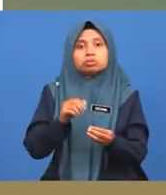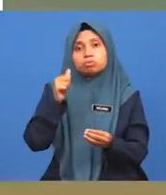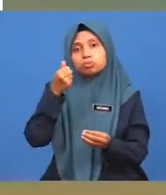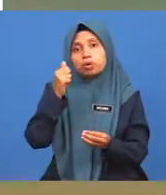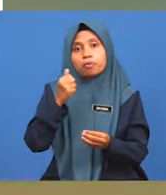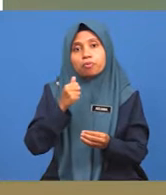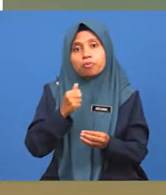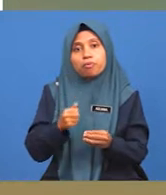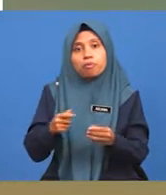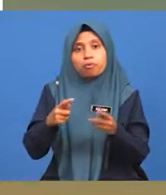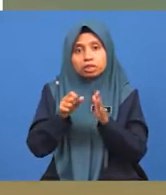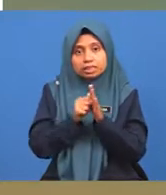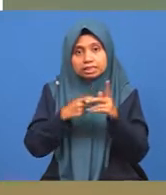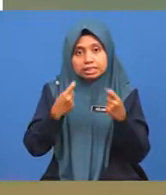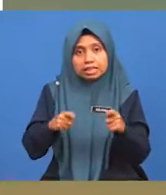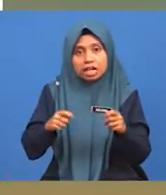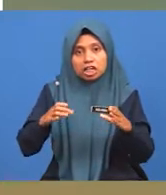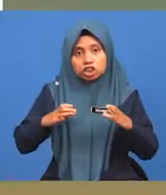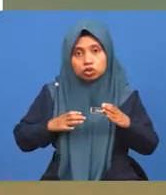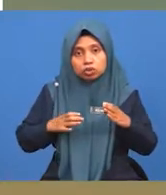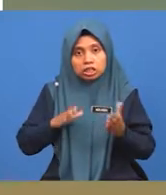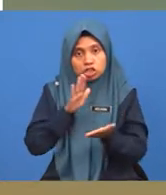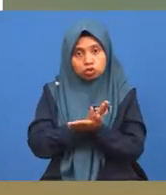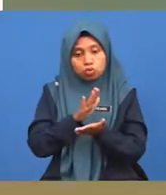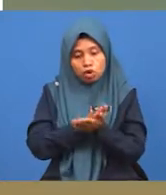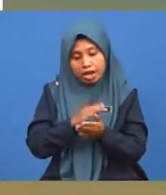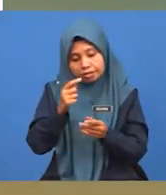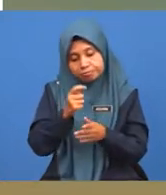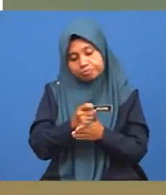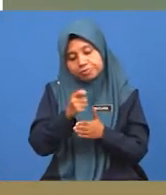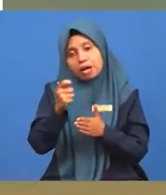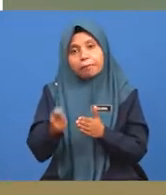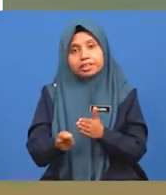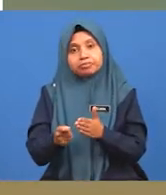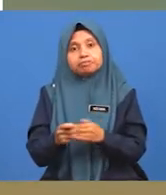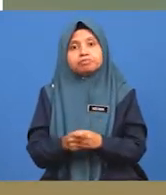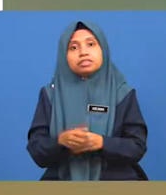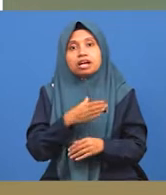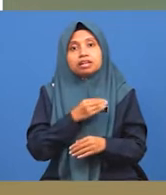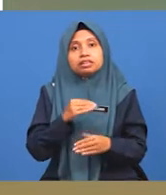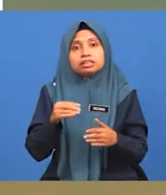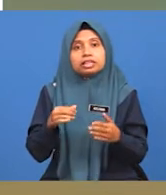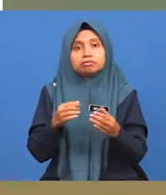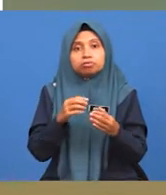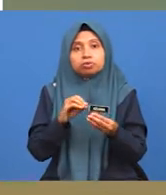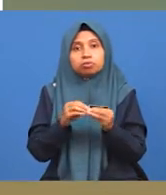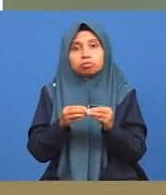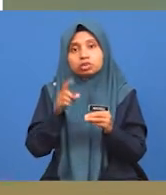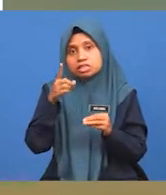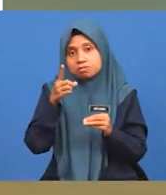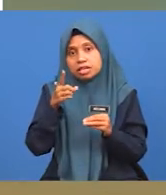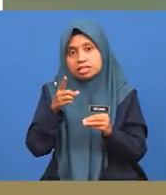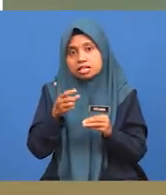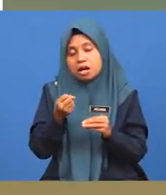Ke-10, setelah cuti sekolah tamat. Dan isi